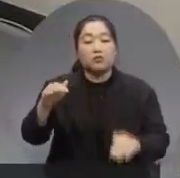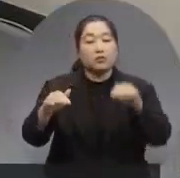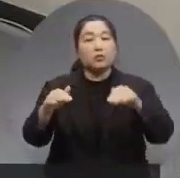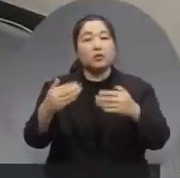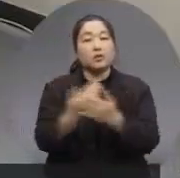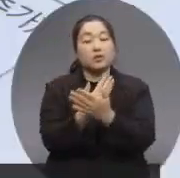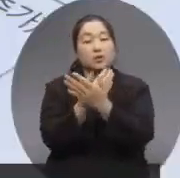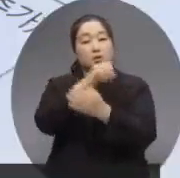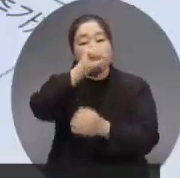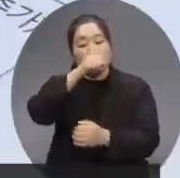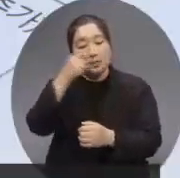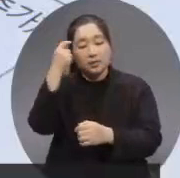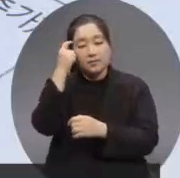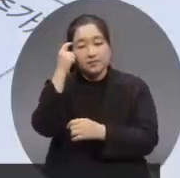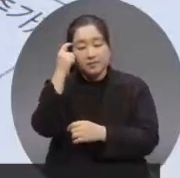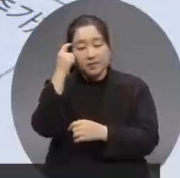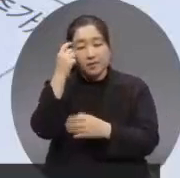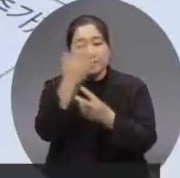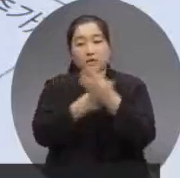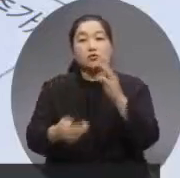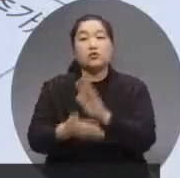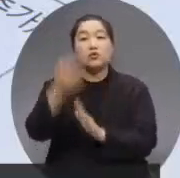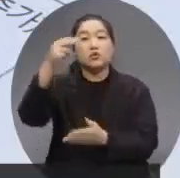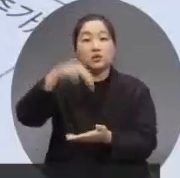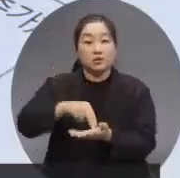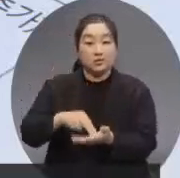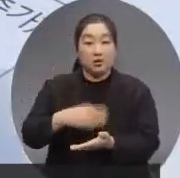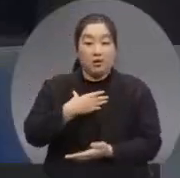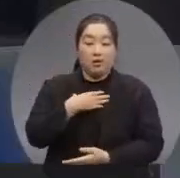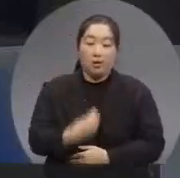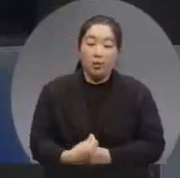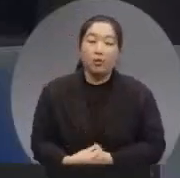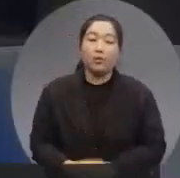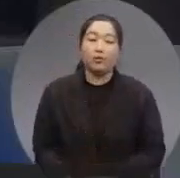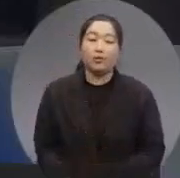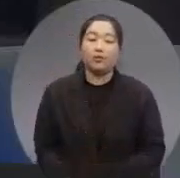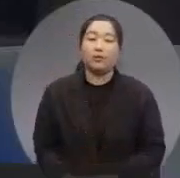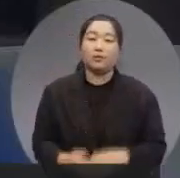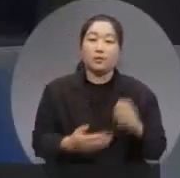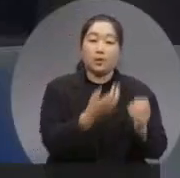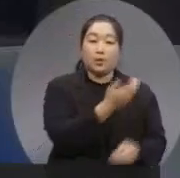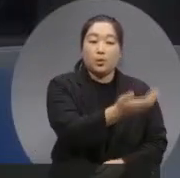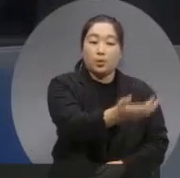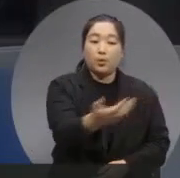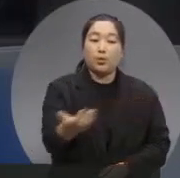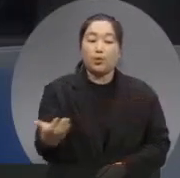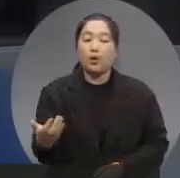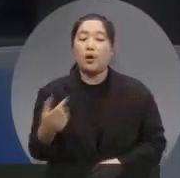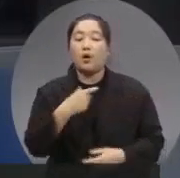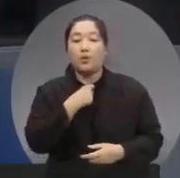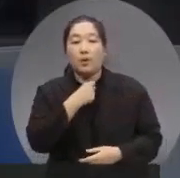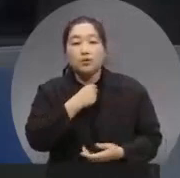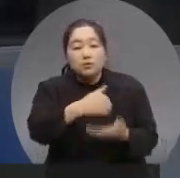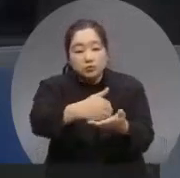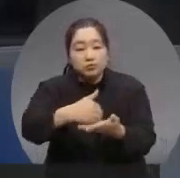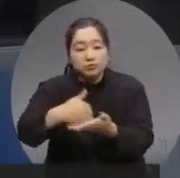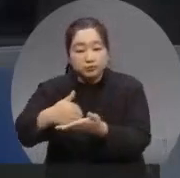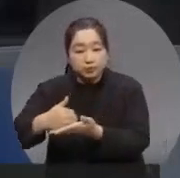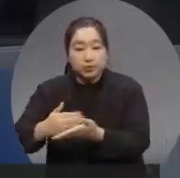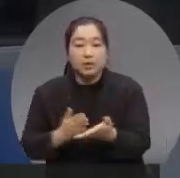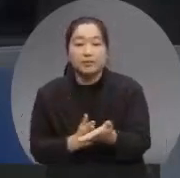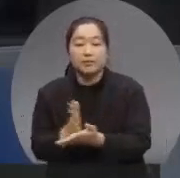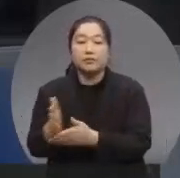편성에 고심했던 청주시는 안도했습니다. 읍면 순방하면서 주민들 원하는 사업을 받기도 하고요.